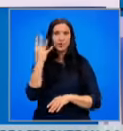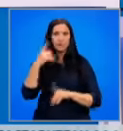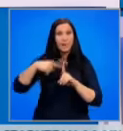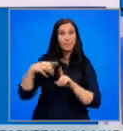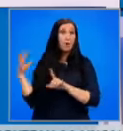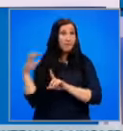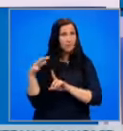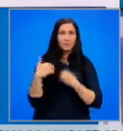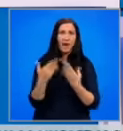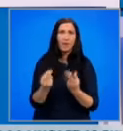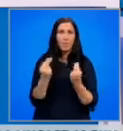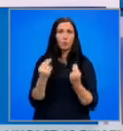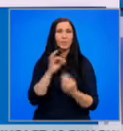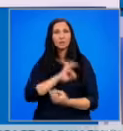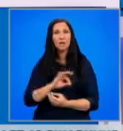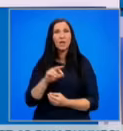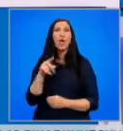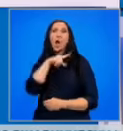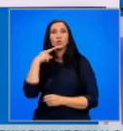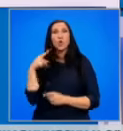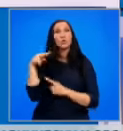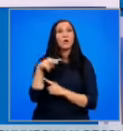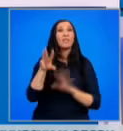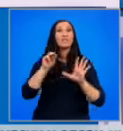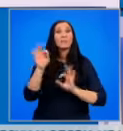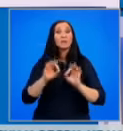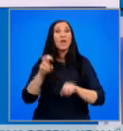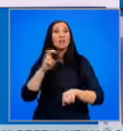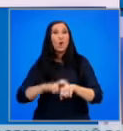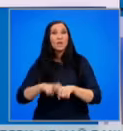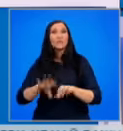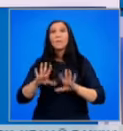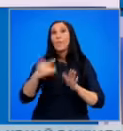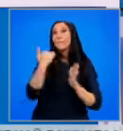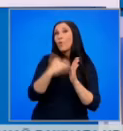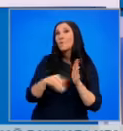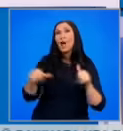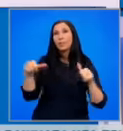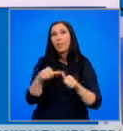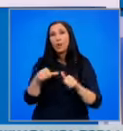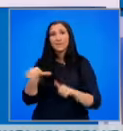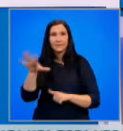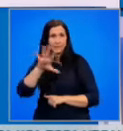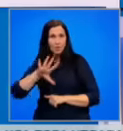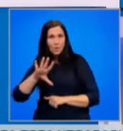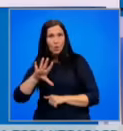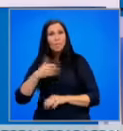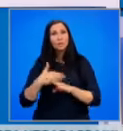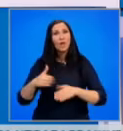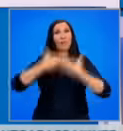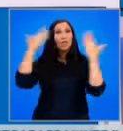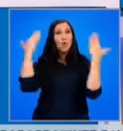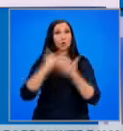по-добри резултати. Русия контролира над 90% от Донецка област и поне половината от Луганска. На фона на продължаващ денонощен